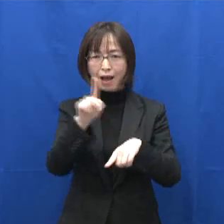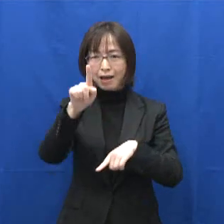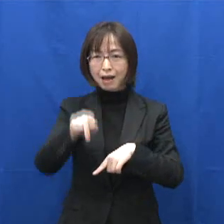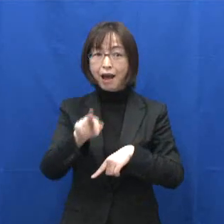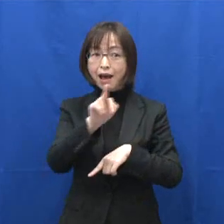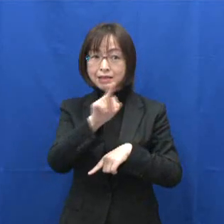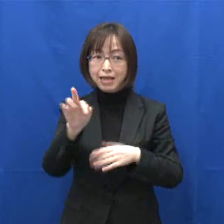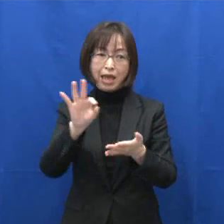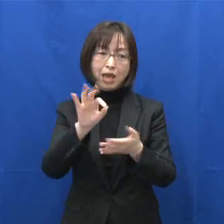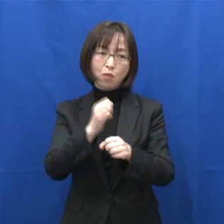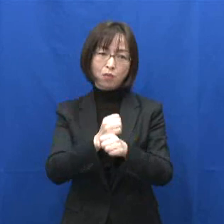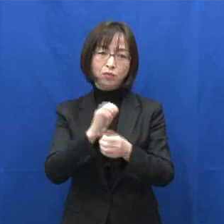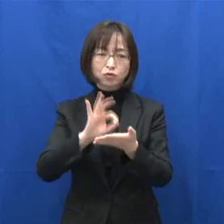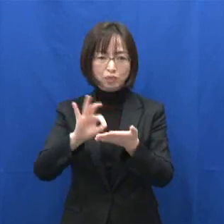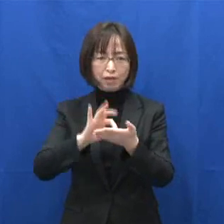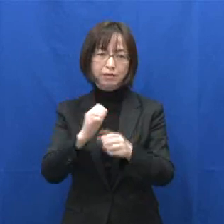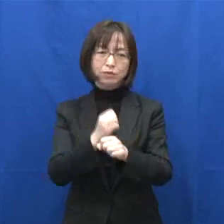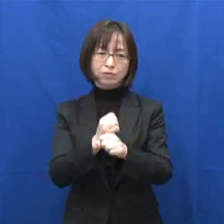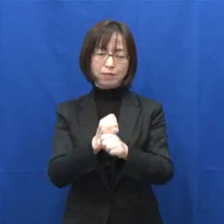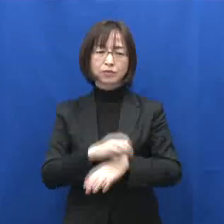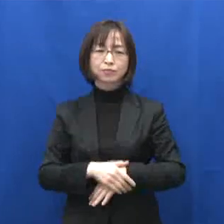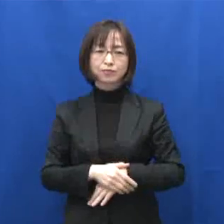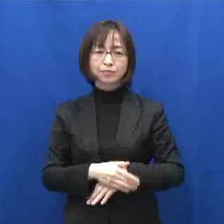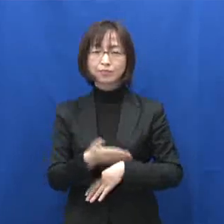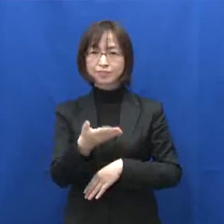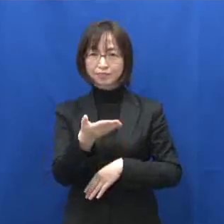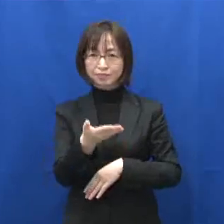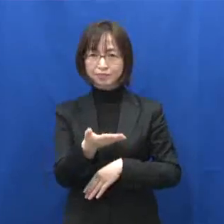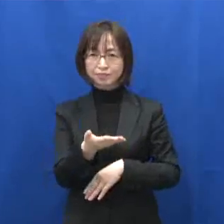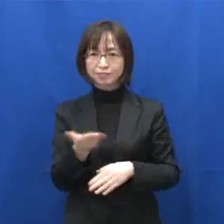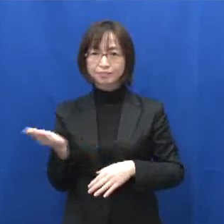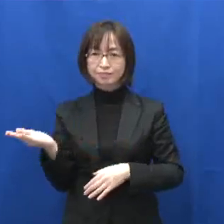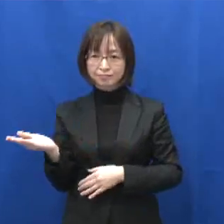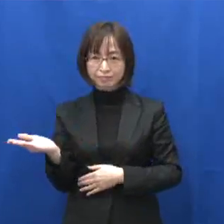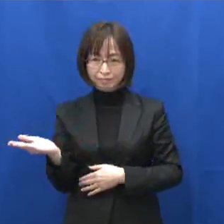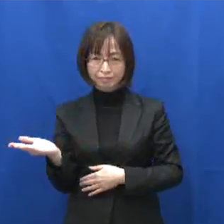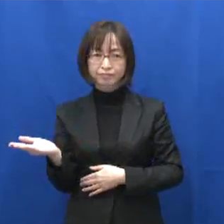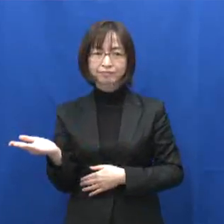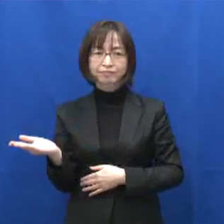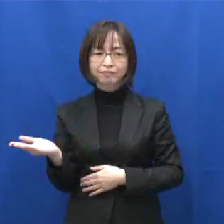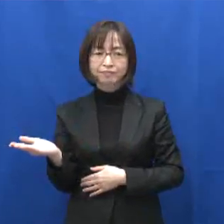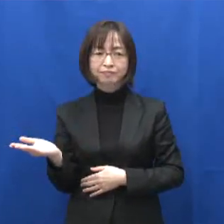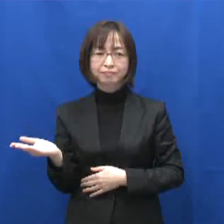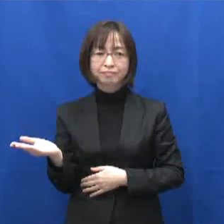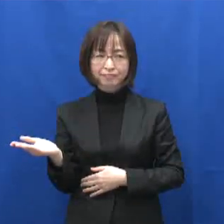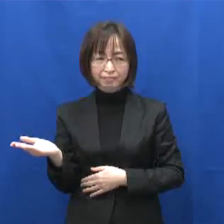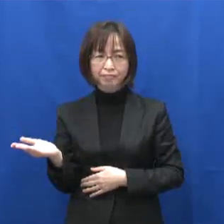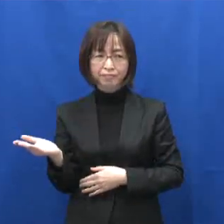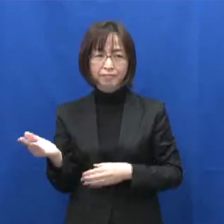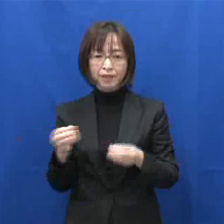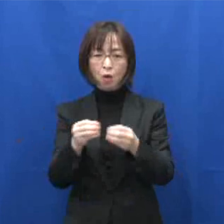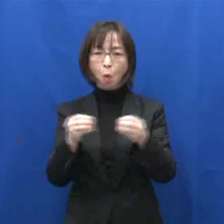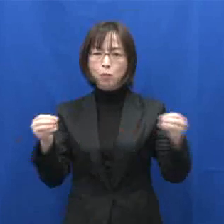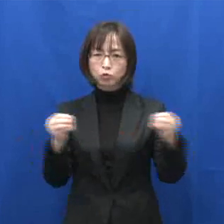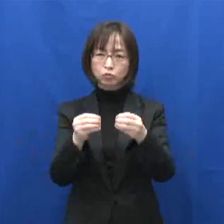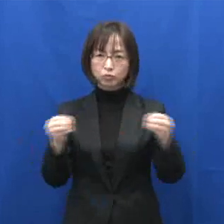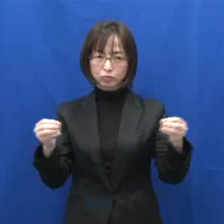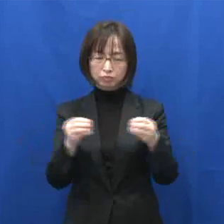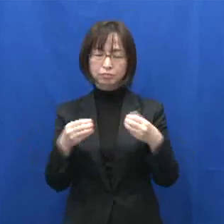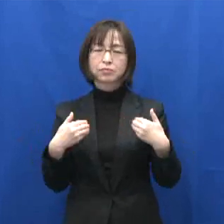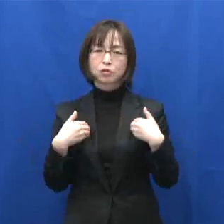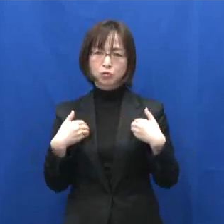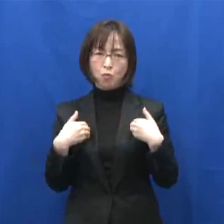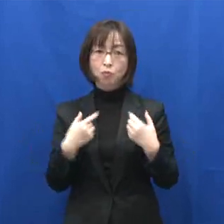ってまいります。はい、こういったハンカチやガーゼを用意していただいて、あとゴムが必要になってきますよ